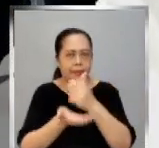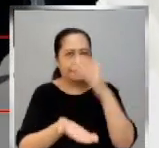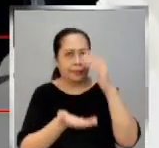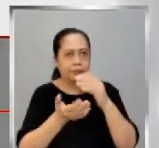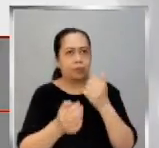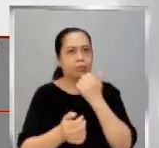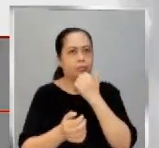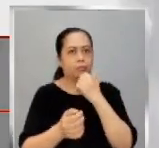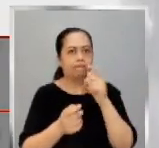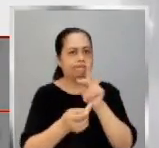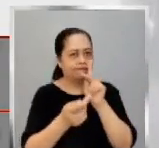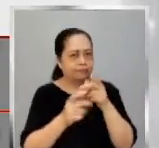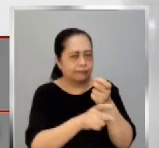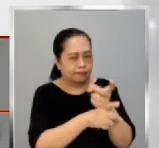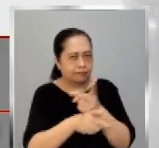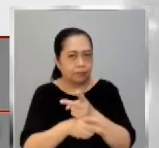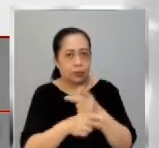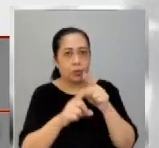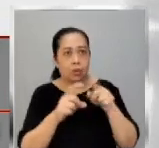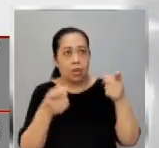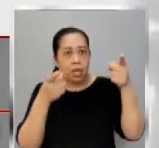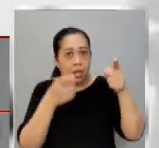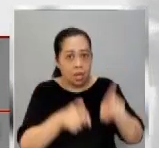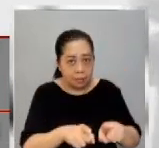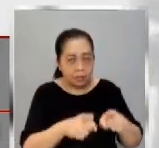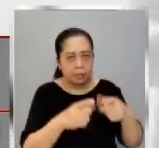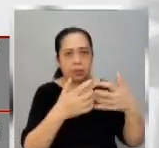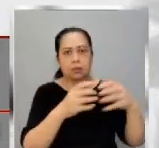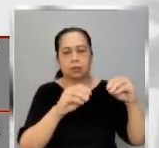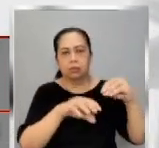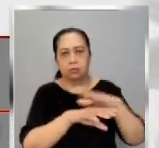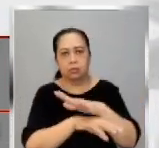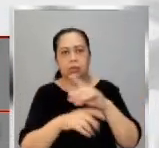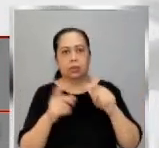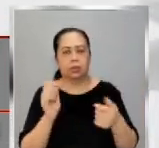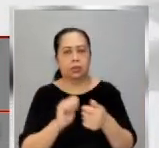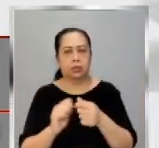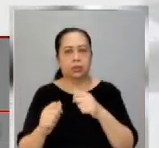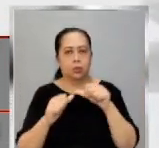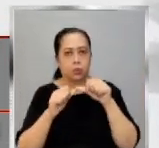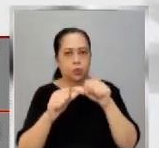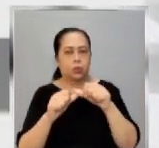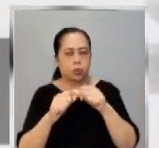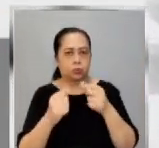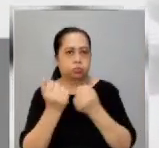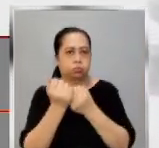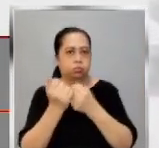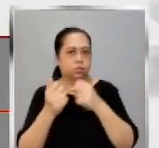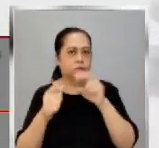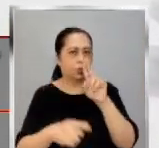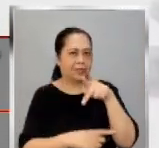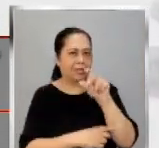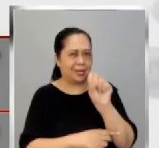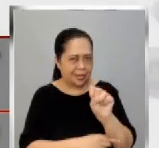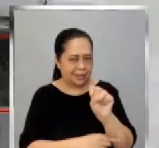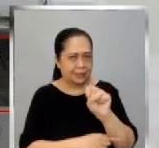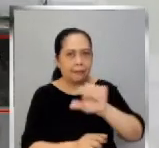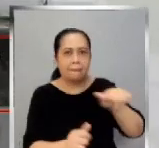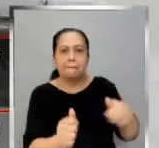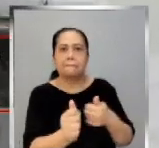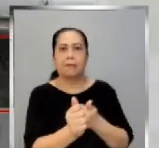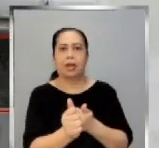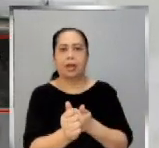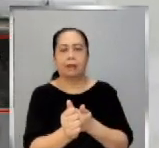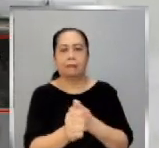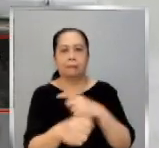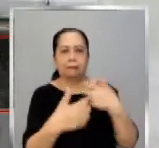Nang magkaproblema sa CNS-ATM, otomatikong ginamit ang Uninterruptible Power Supply o UPS na backup power supply. Pero